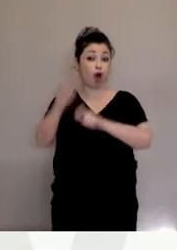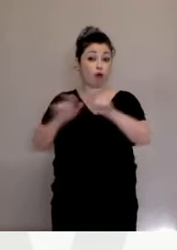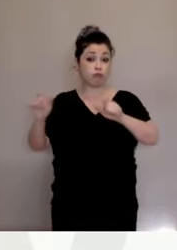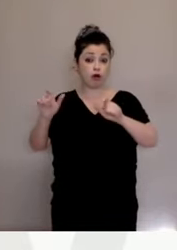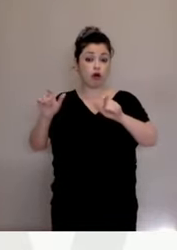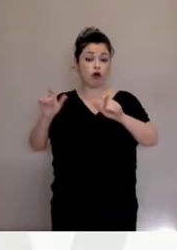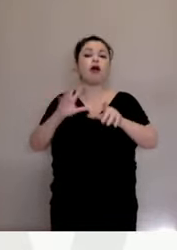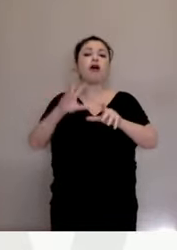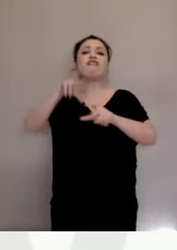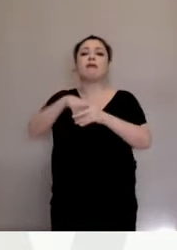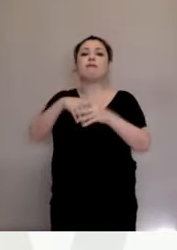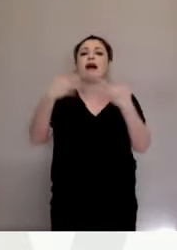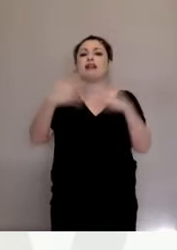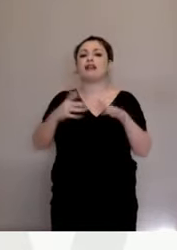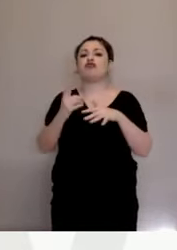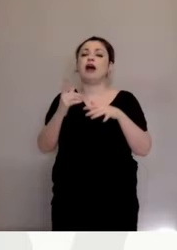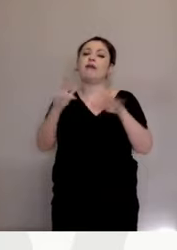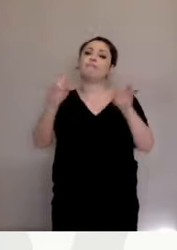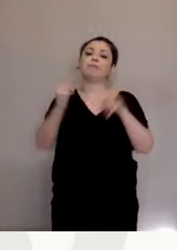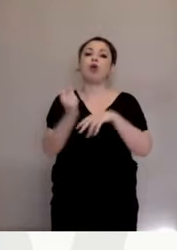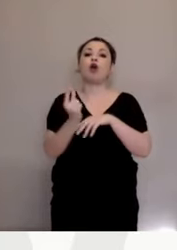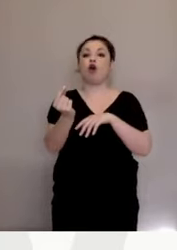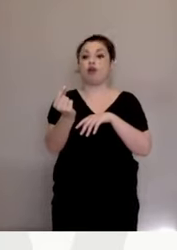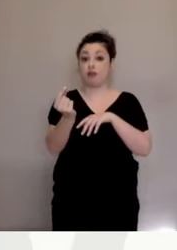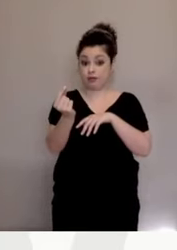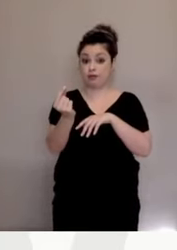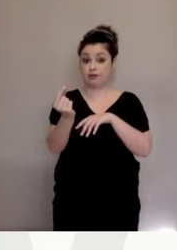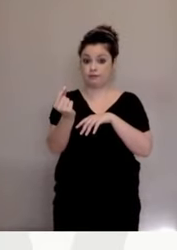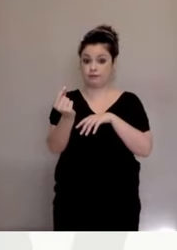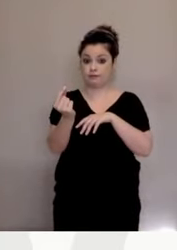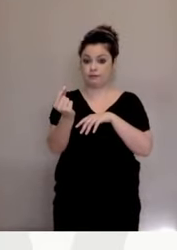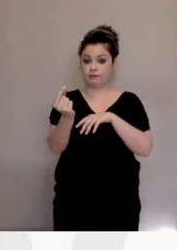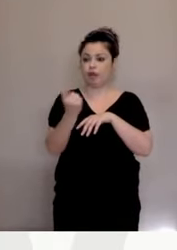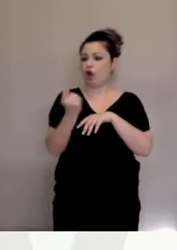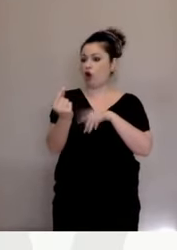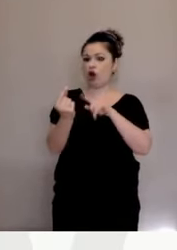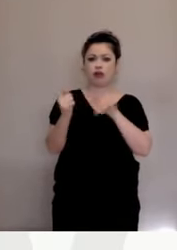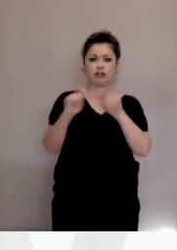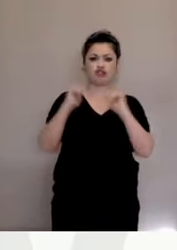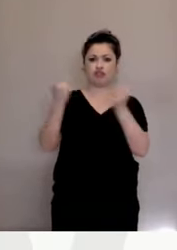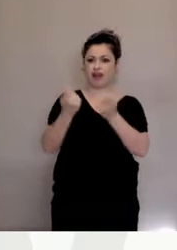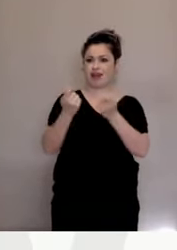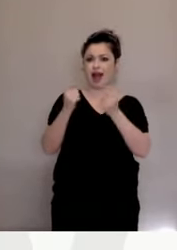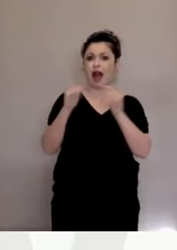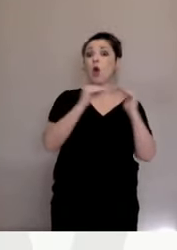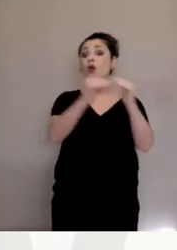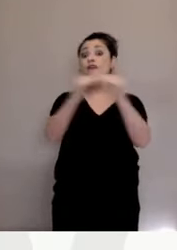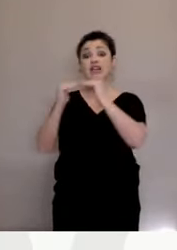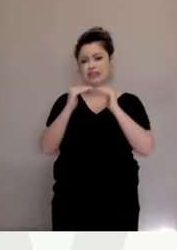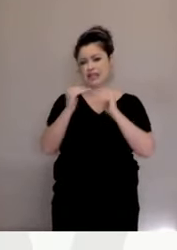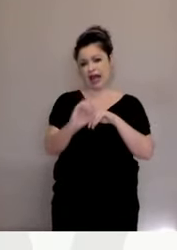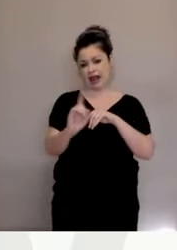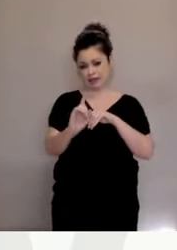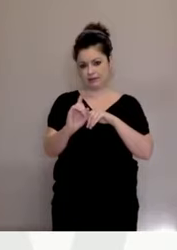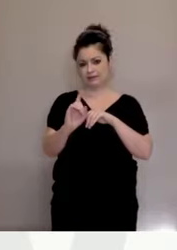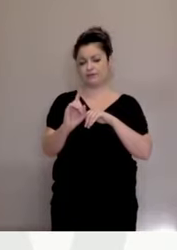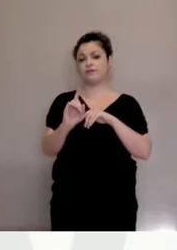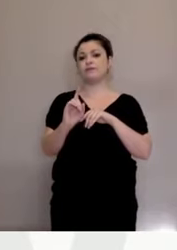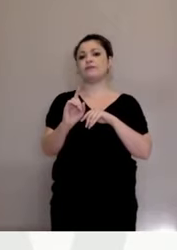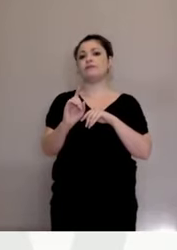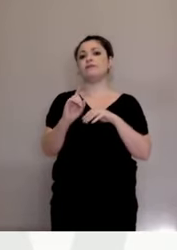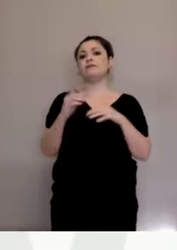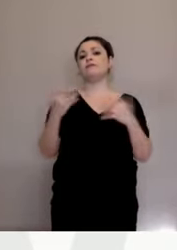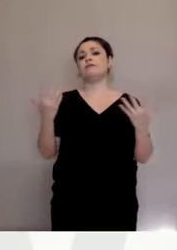con, il con non è generale, universale, ma questo